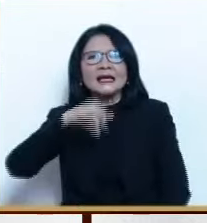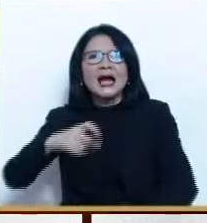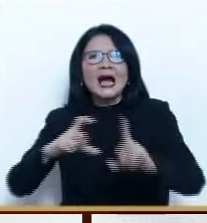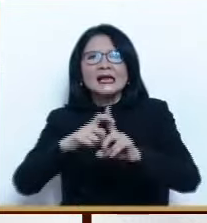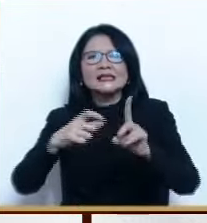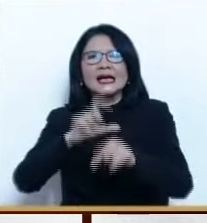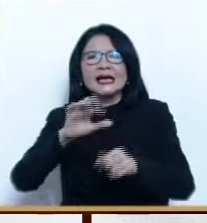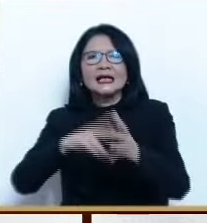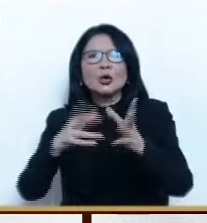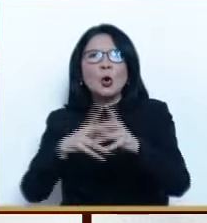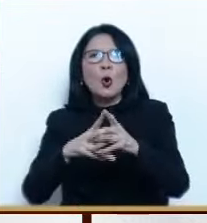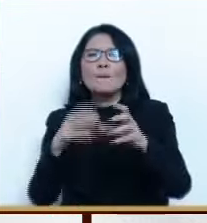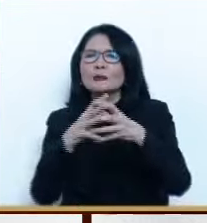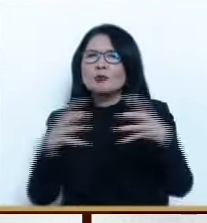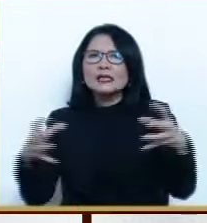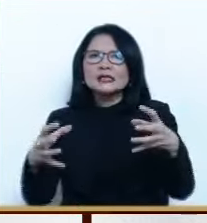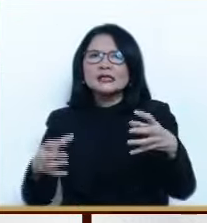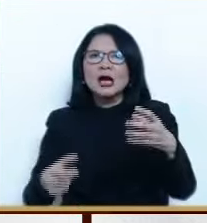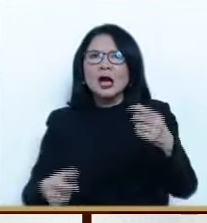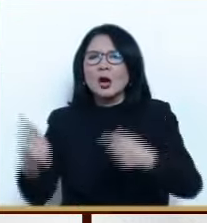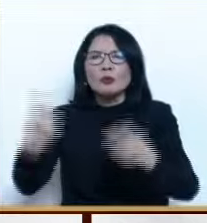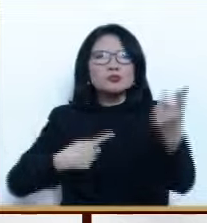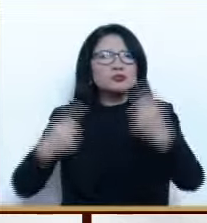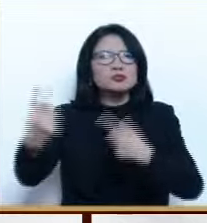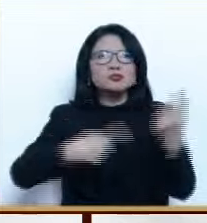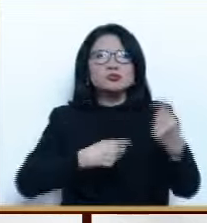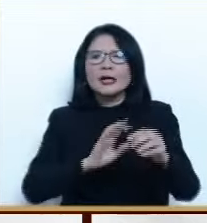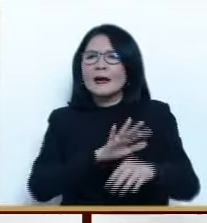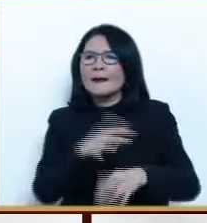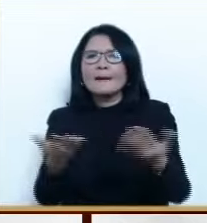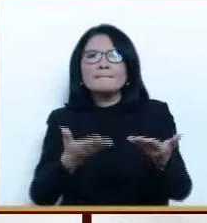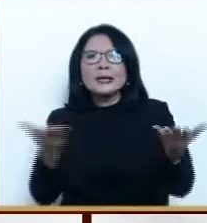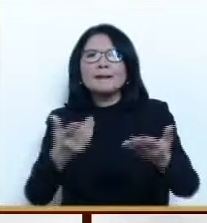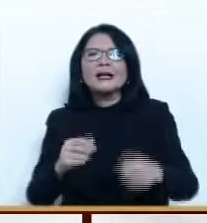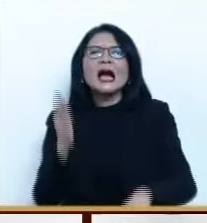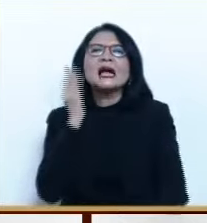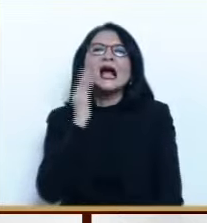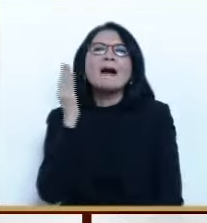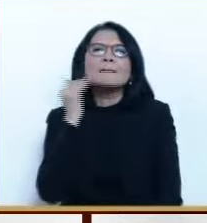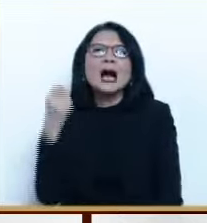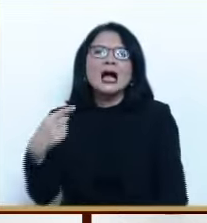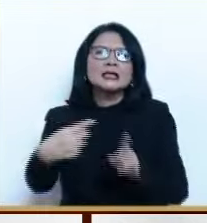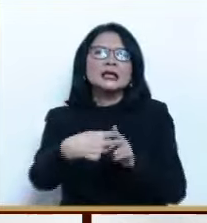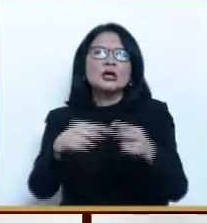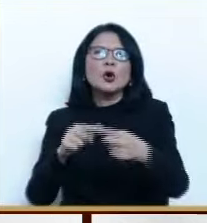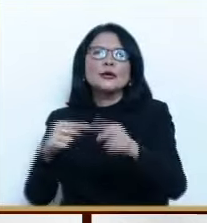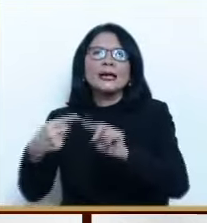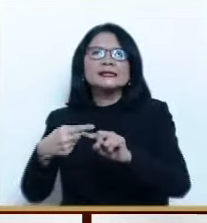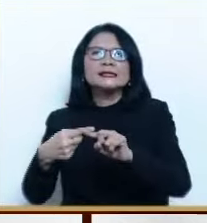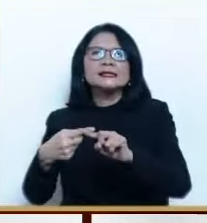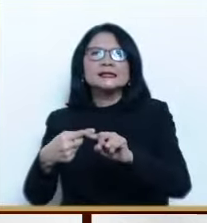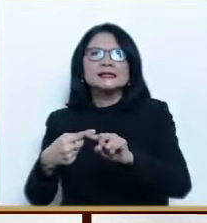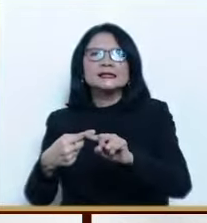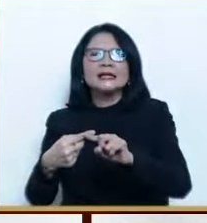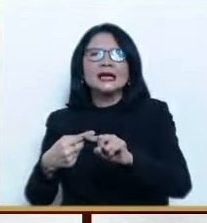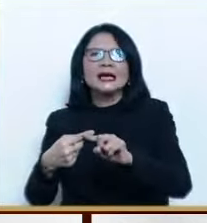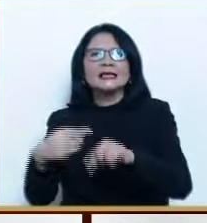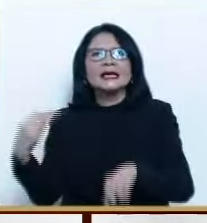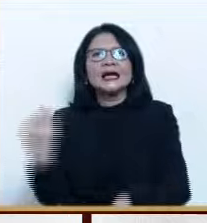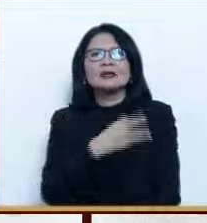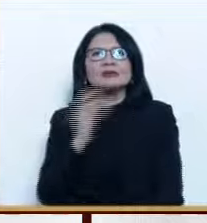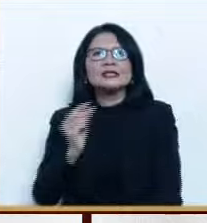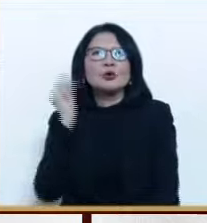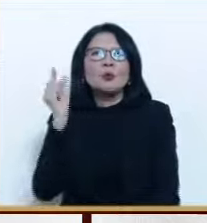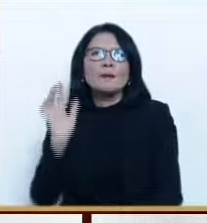perluas sehingga orang dari manapun ke mana pun akan sangat gampang terkoneksi dengan kendaraan umum yang sudah